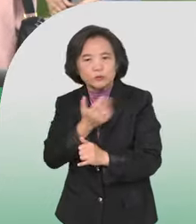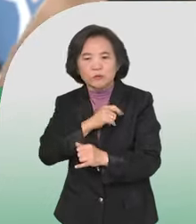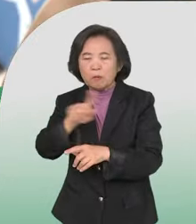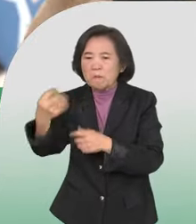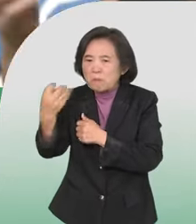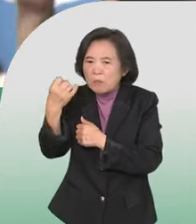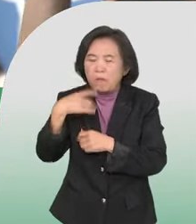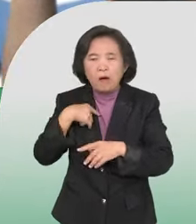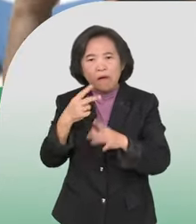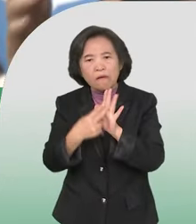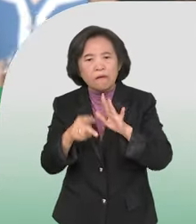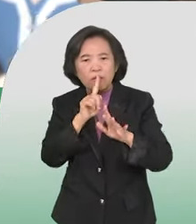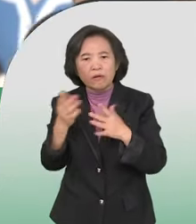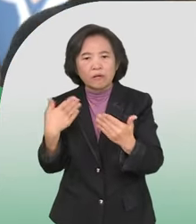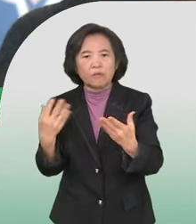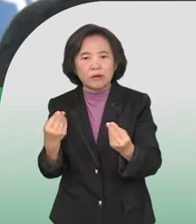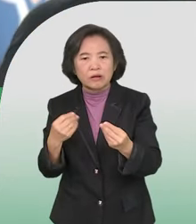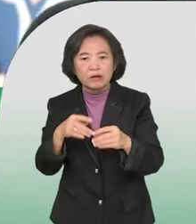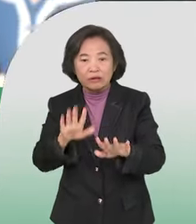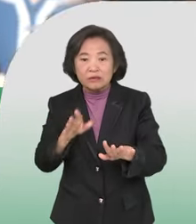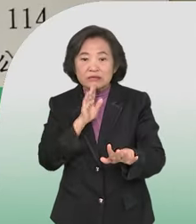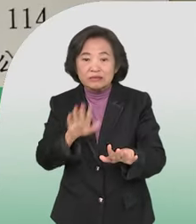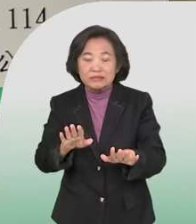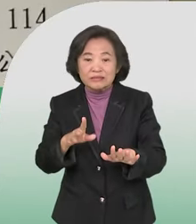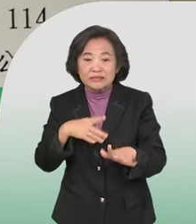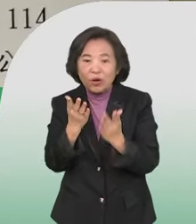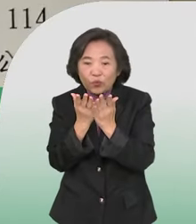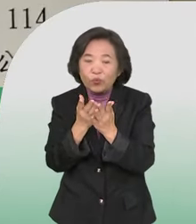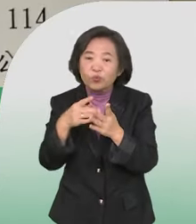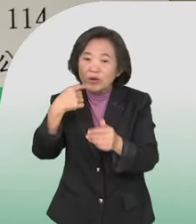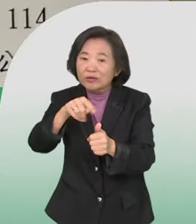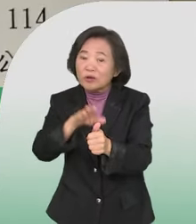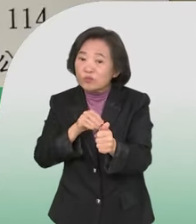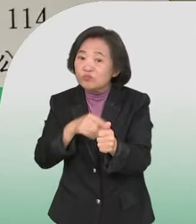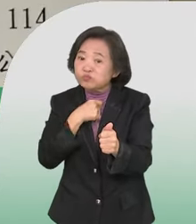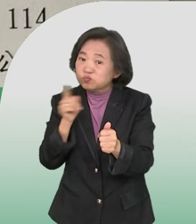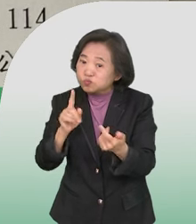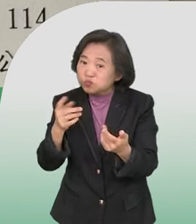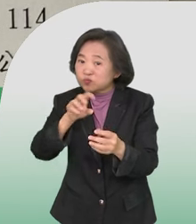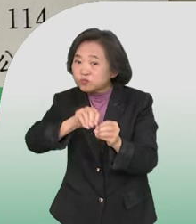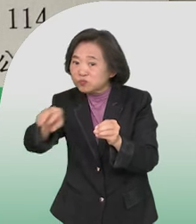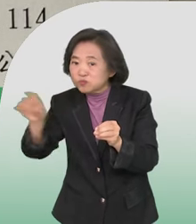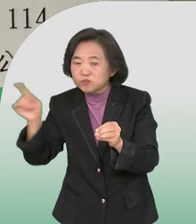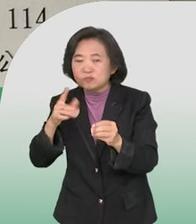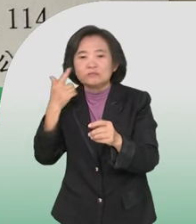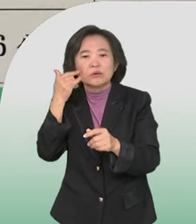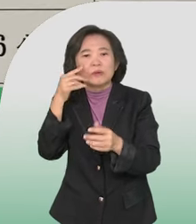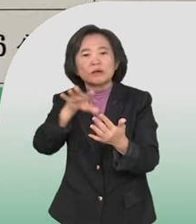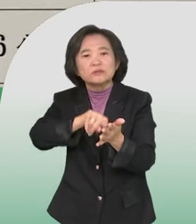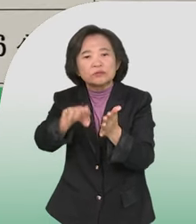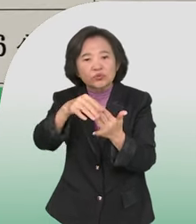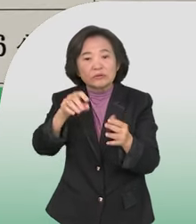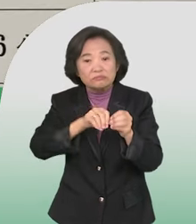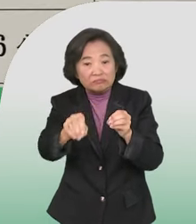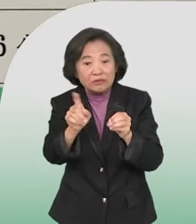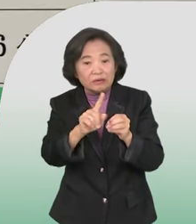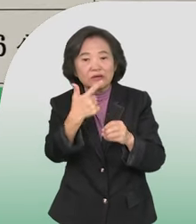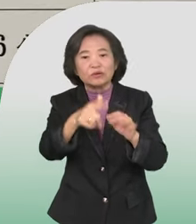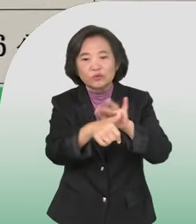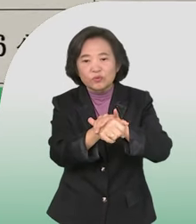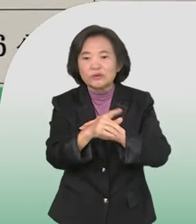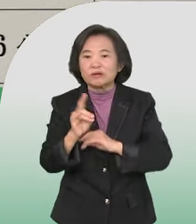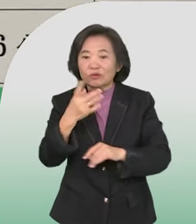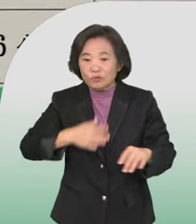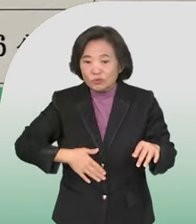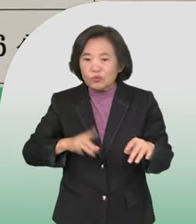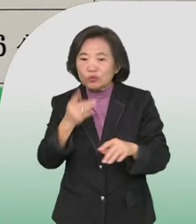到详细说明。甚至提手托医院调查标的杯，请家长直接先测十组六桂复杂浓